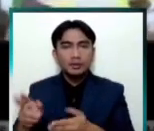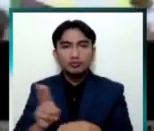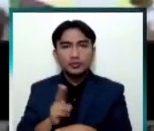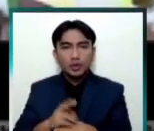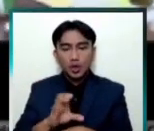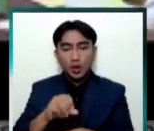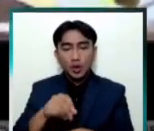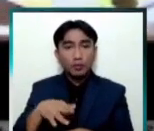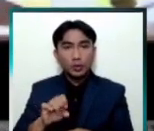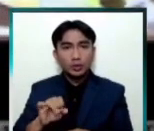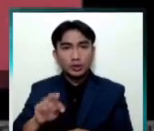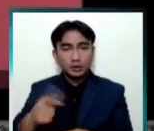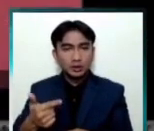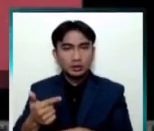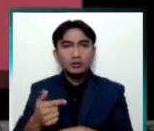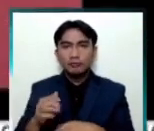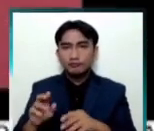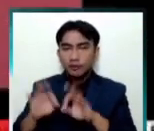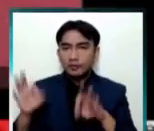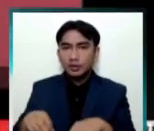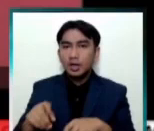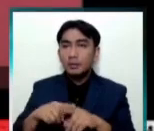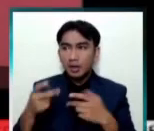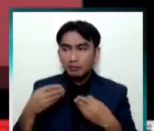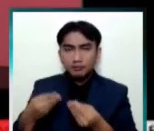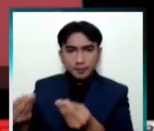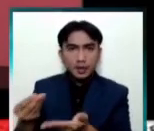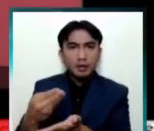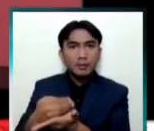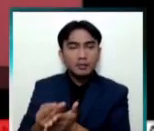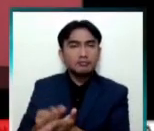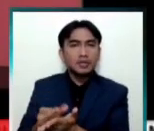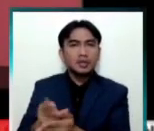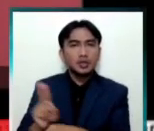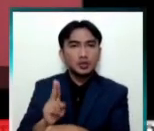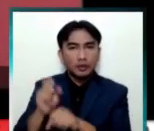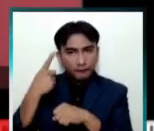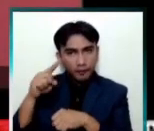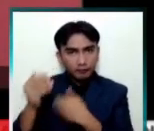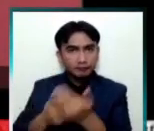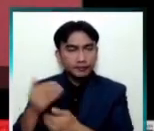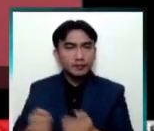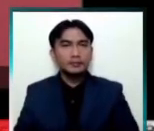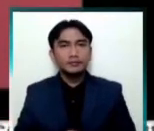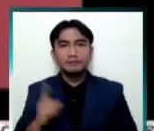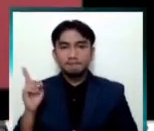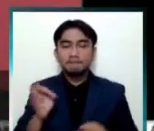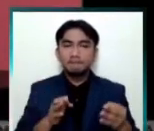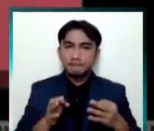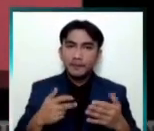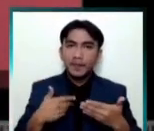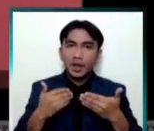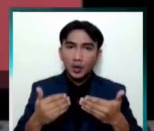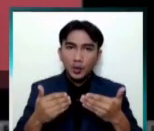billion pesos na budget para rito. For 2022, the procurement is still ongoing, Madam Chair. By November,